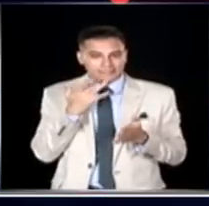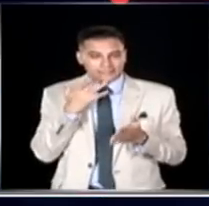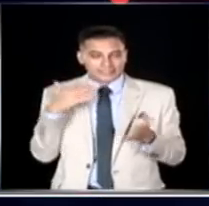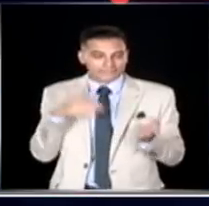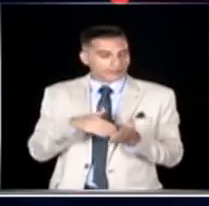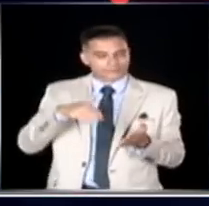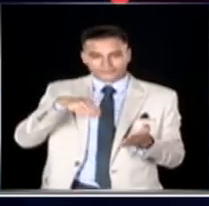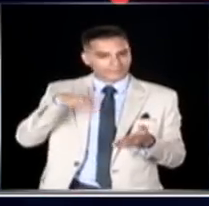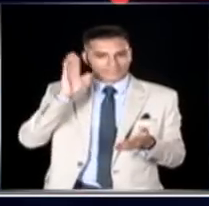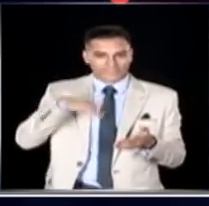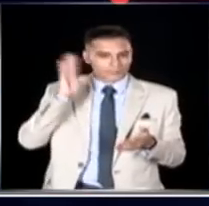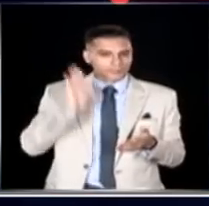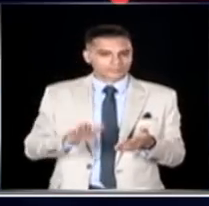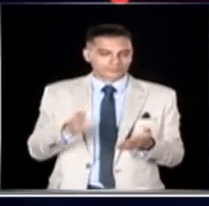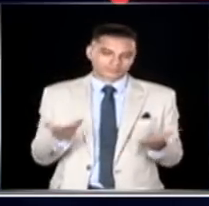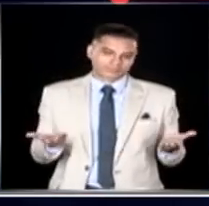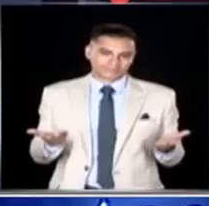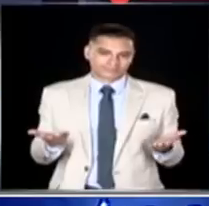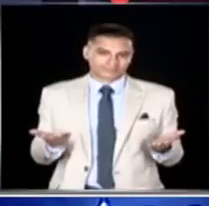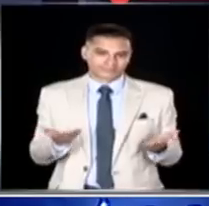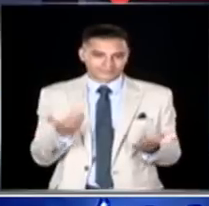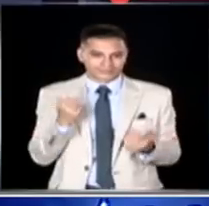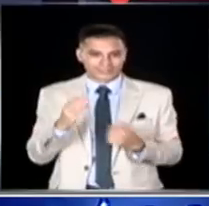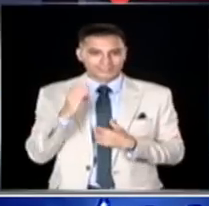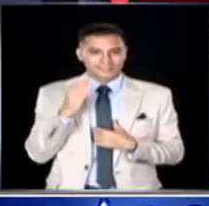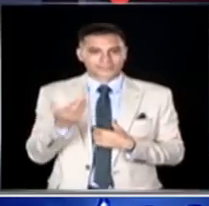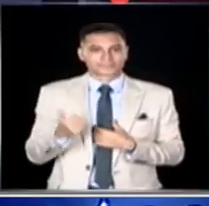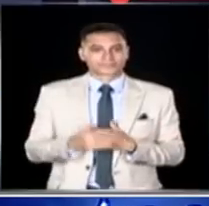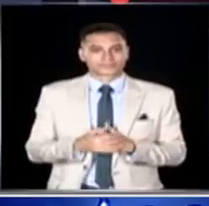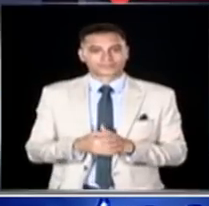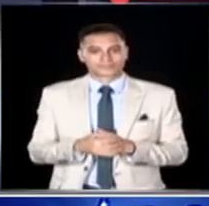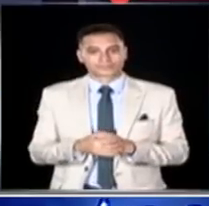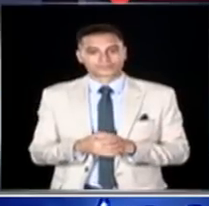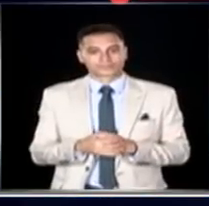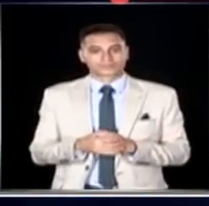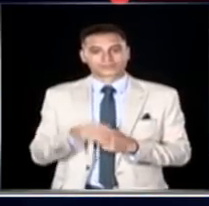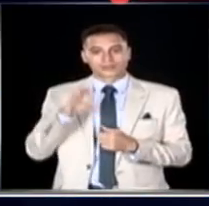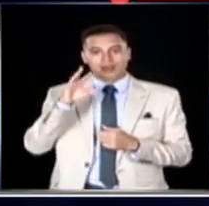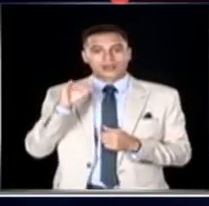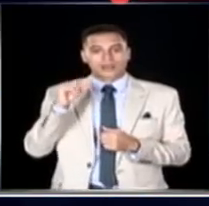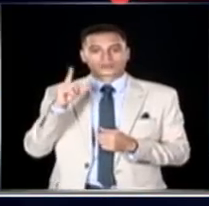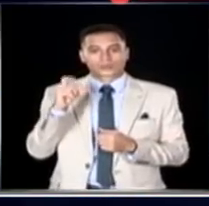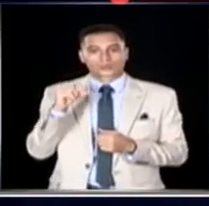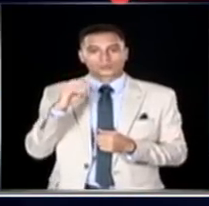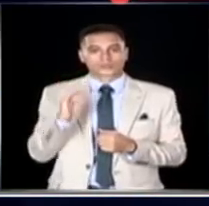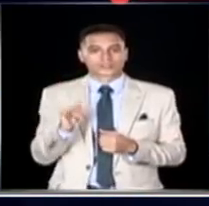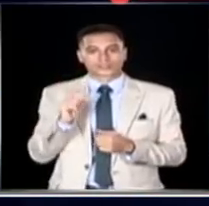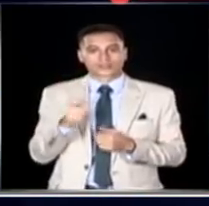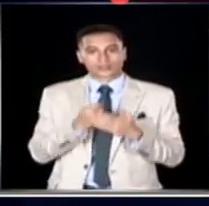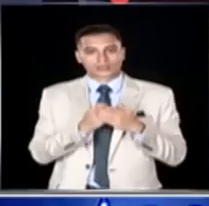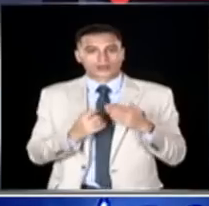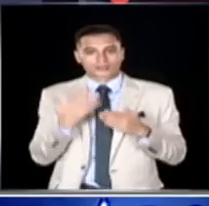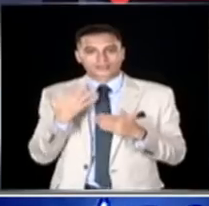الثانيه الاخيره قلت والله لا انا دايس. اجابتك هيدروجين. احمد وجيه ناقص